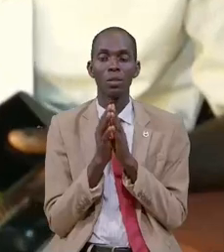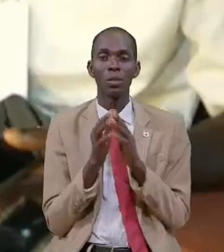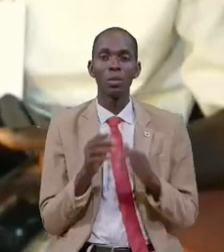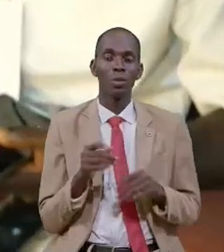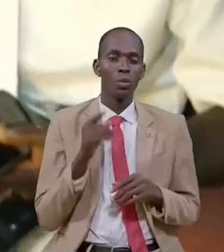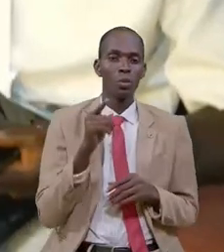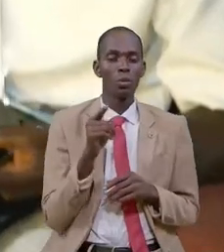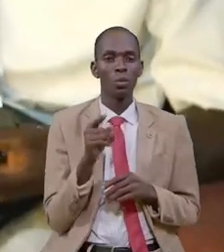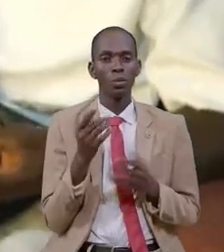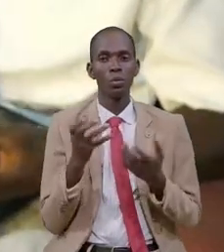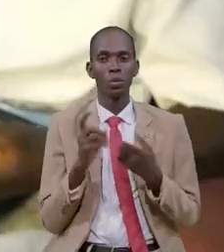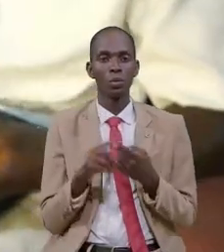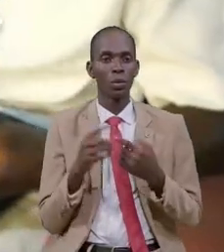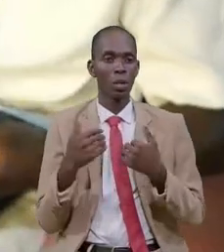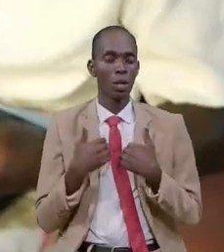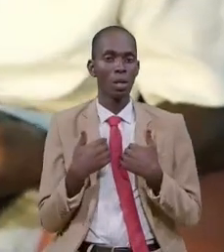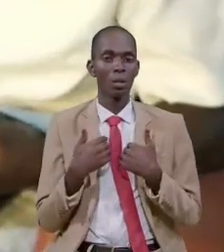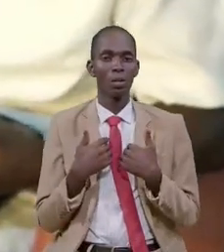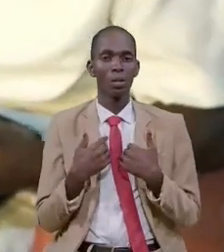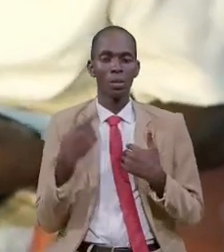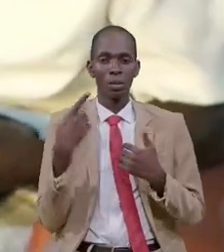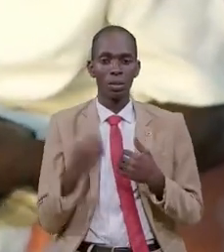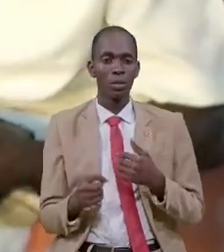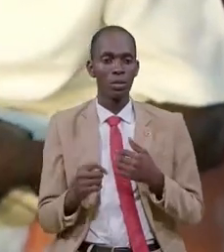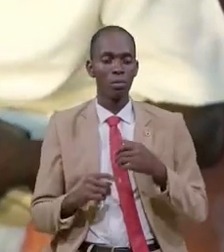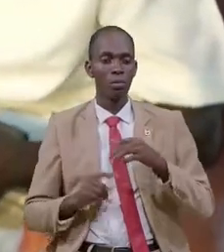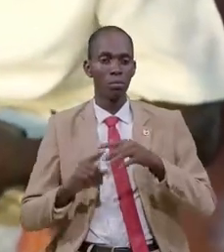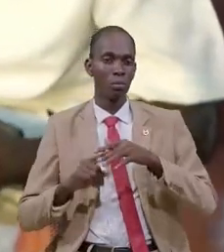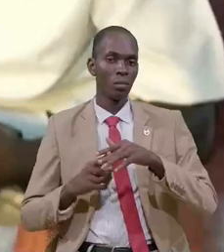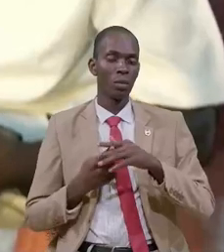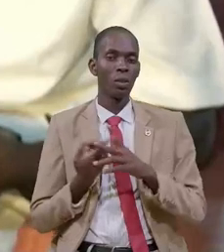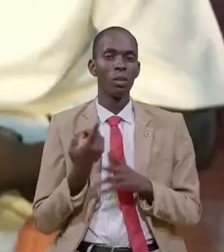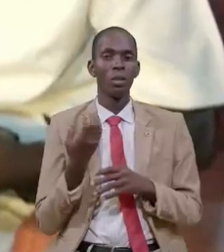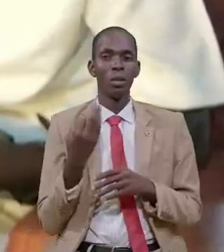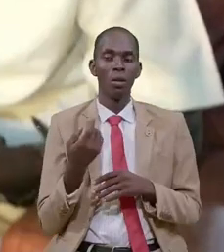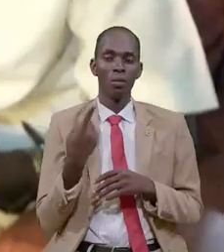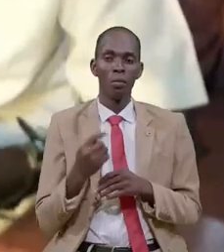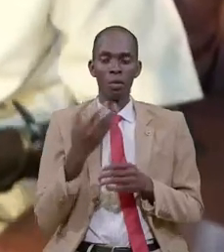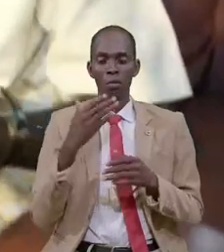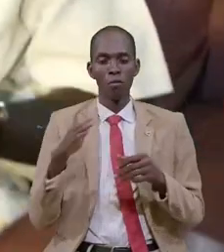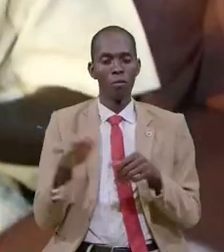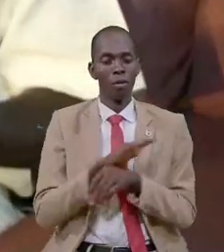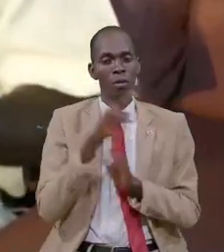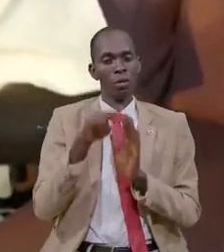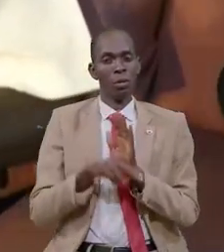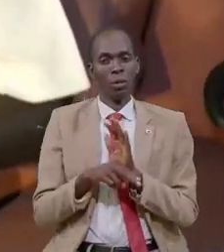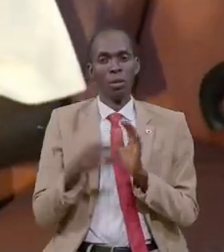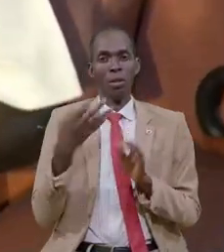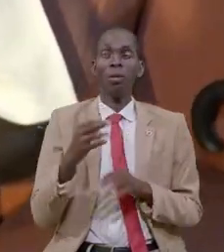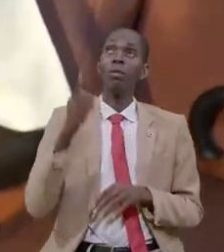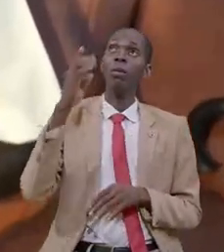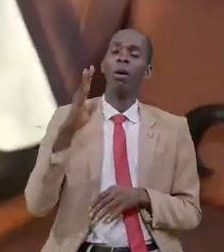Tu veux avoir le fondement de la plénitude de Dieu par la